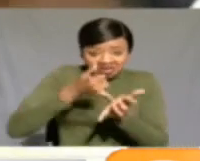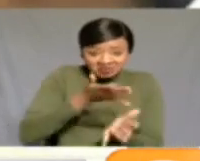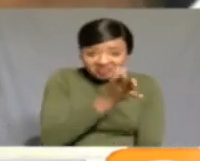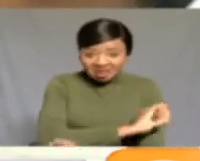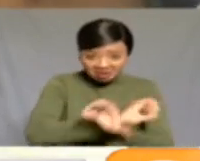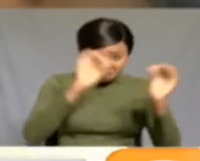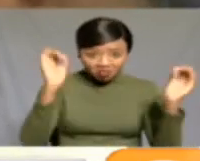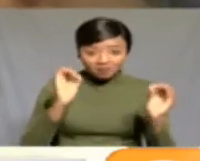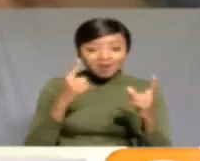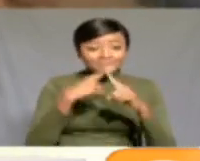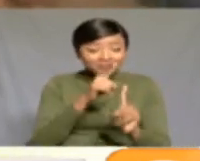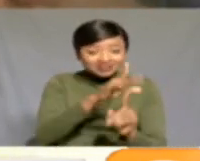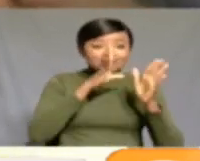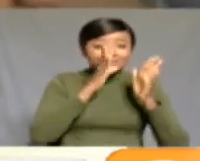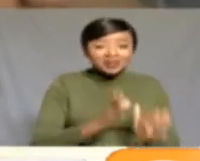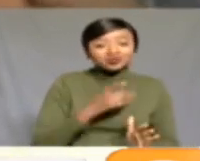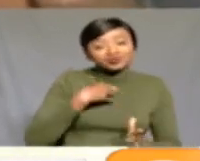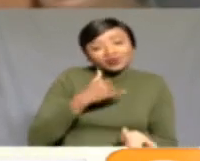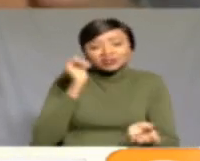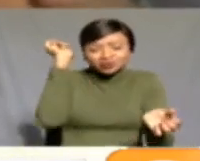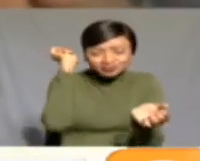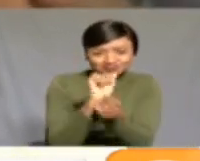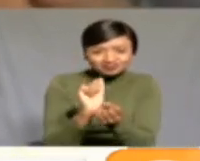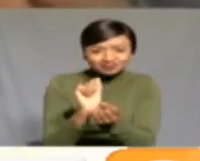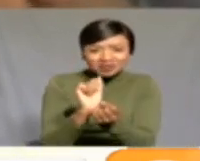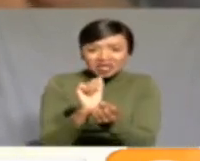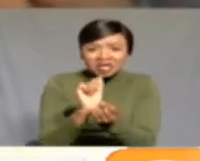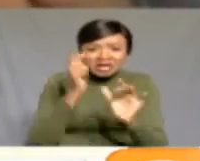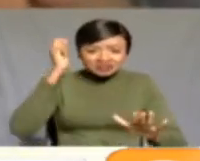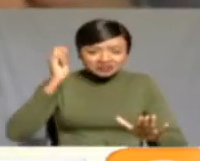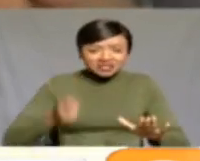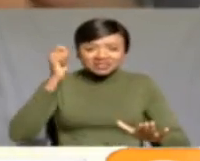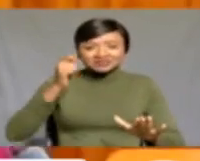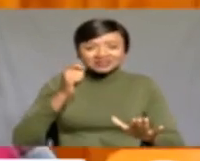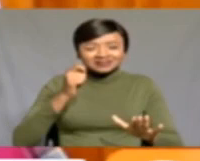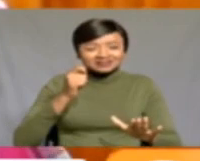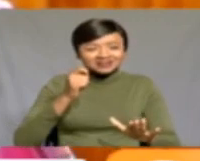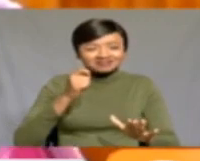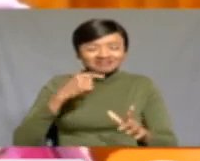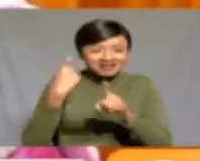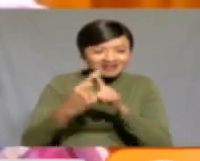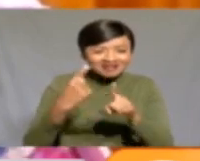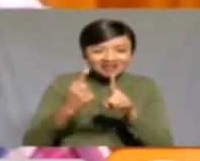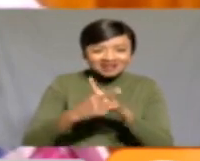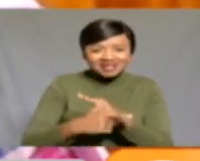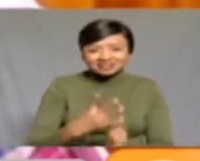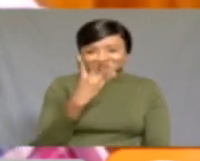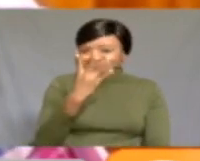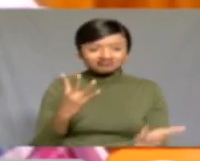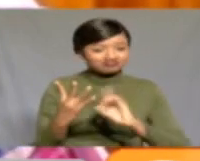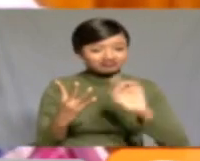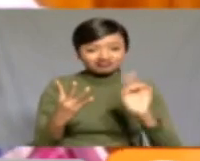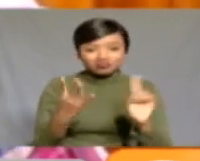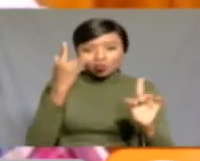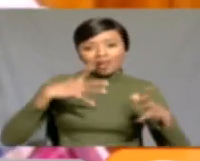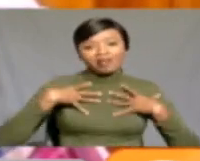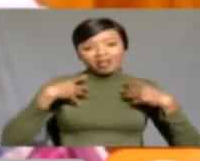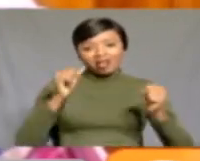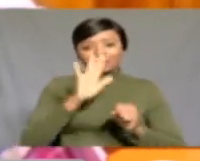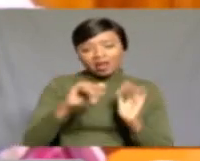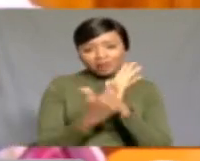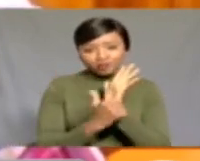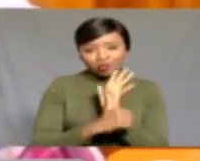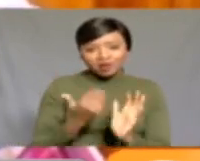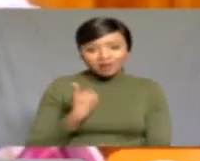Mshukiwa akitaka hukumu isiyozidi miaka 4 kutokana na hali yake ya maisha. Kama nikufunga sasa miaka